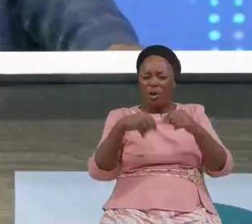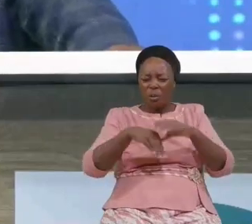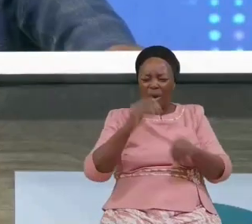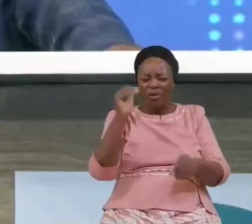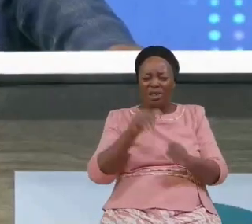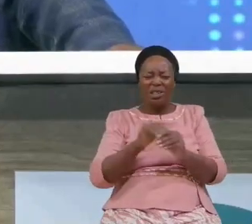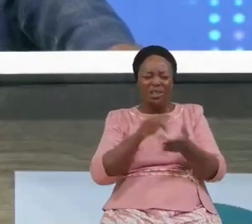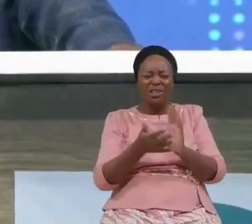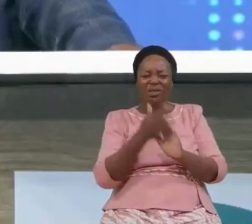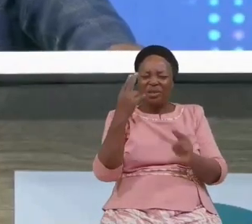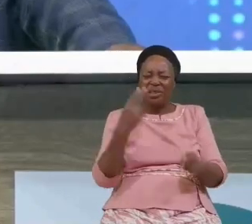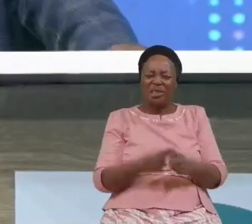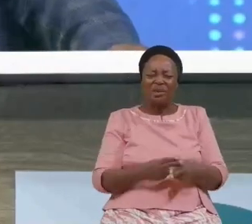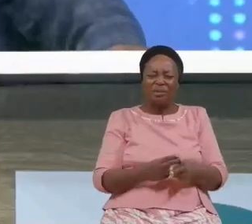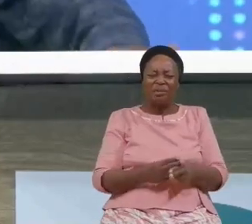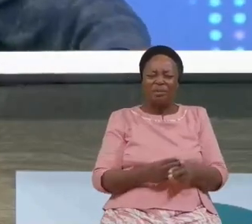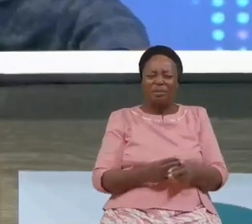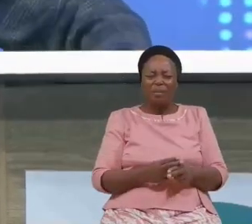Jésus